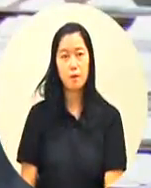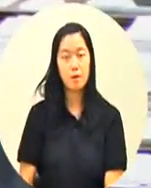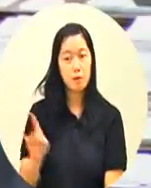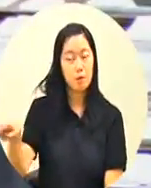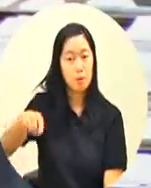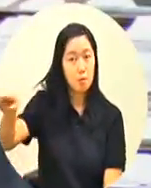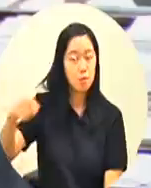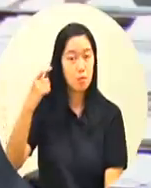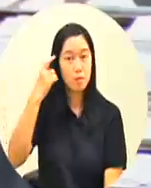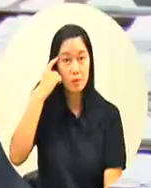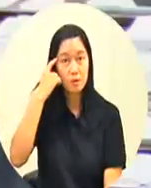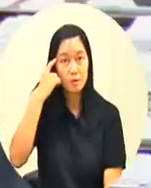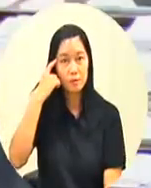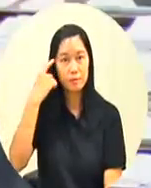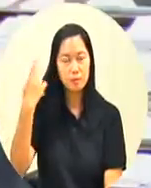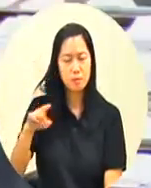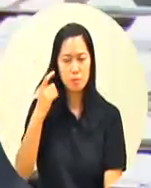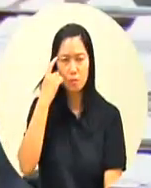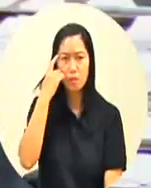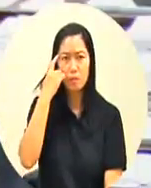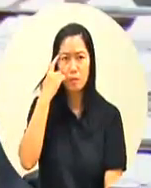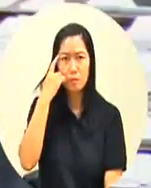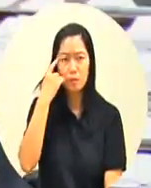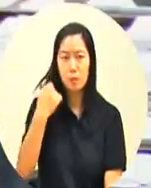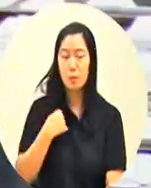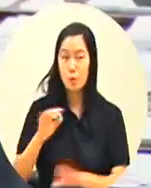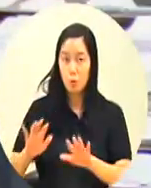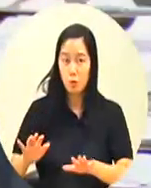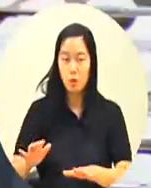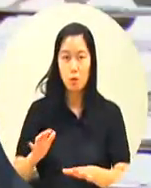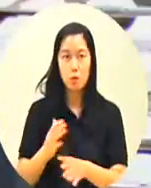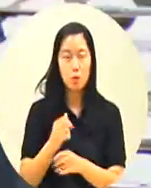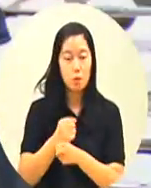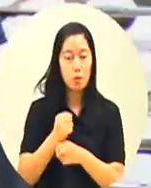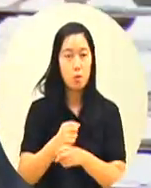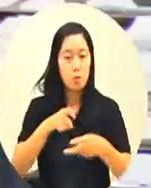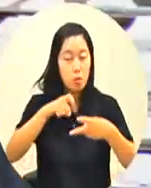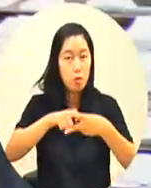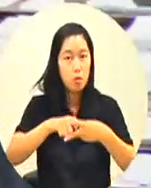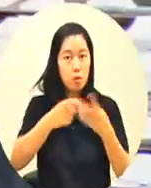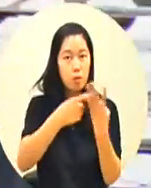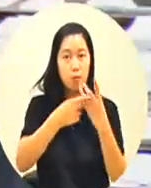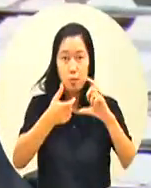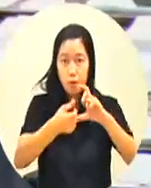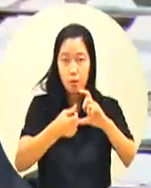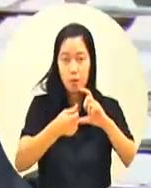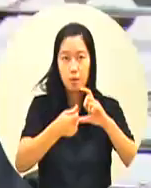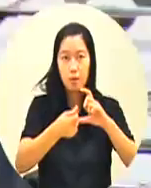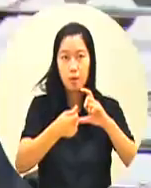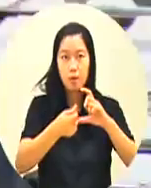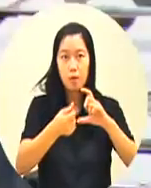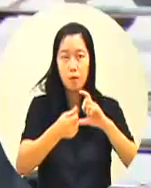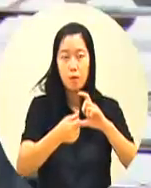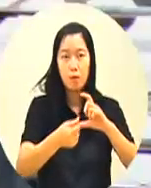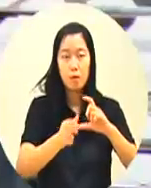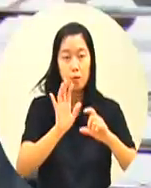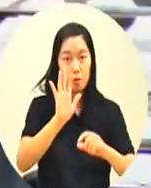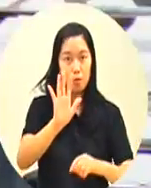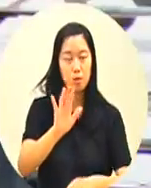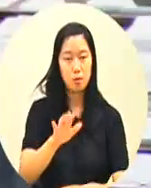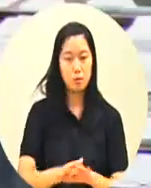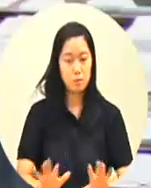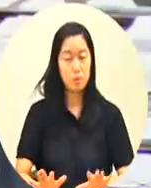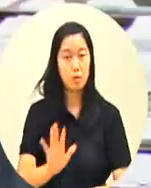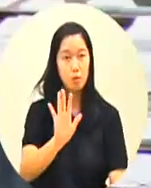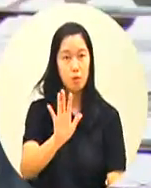致的，他们是甚至是觉得说，我们现有的工业区，现有工业区就已经